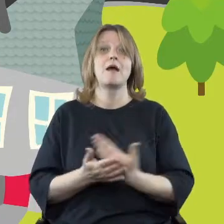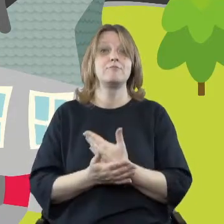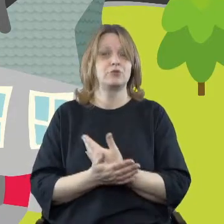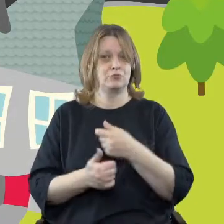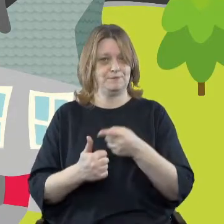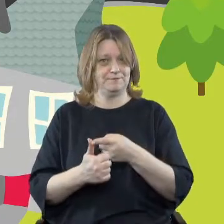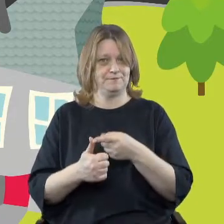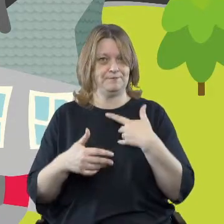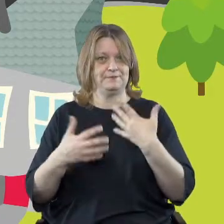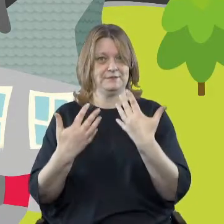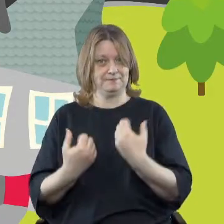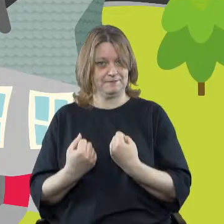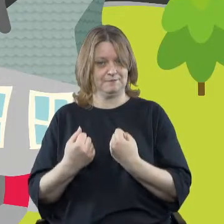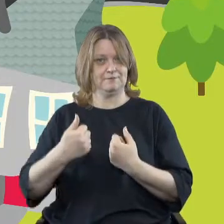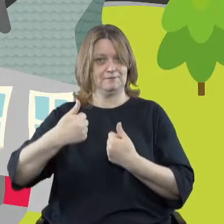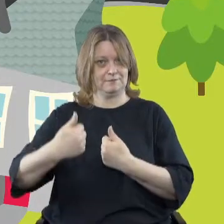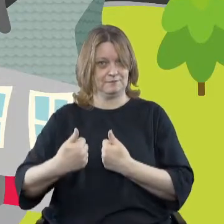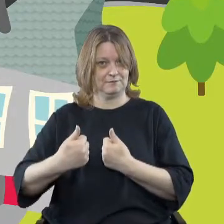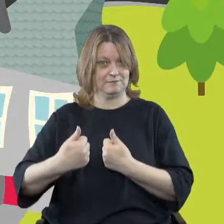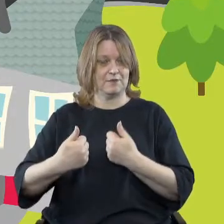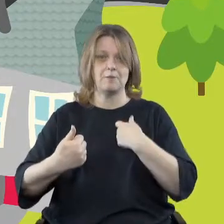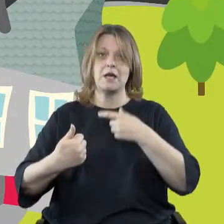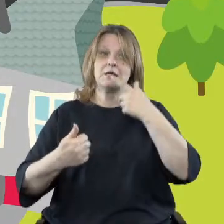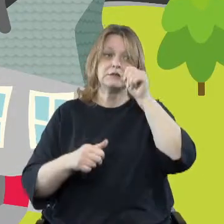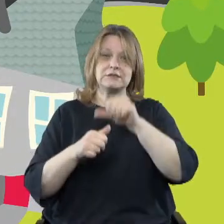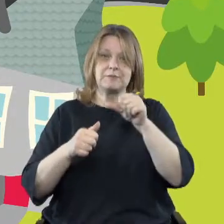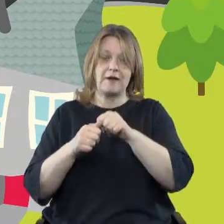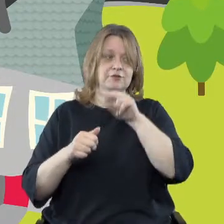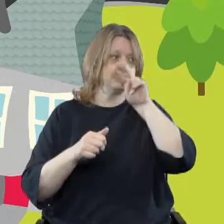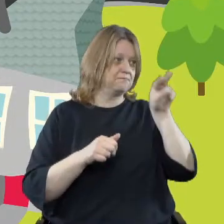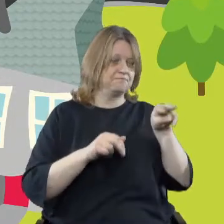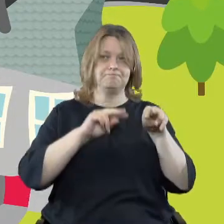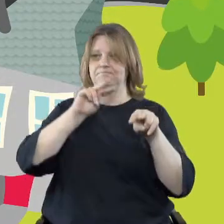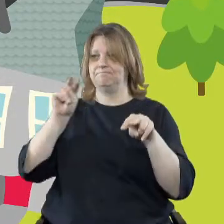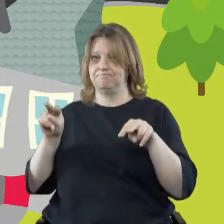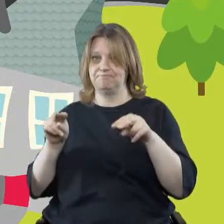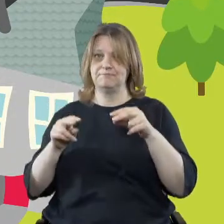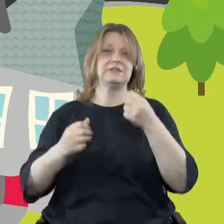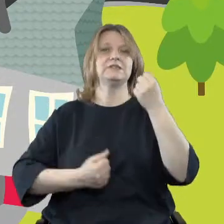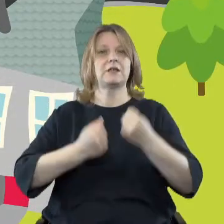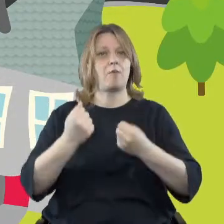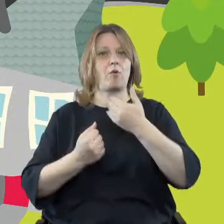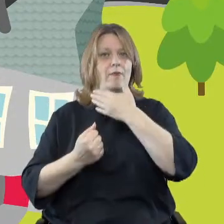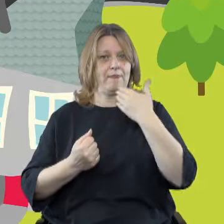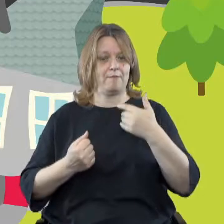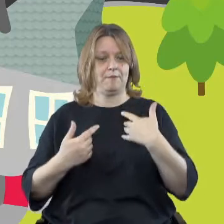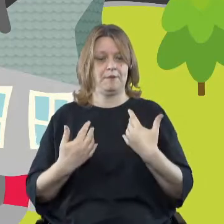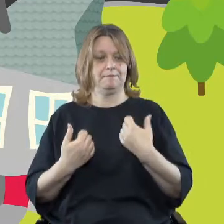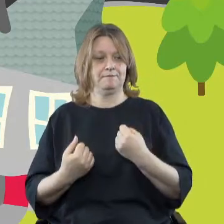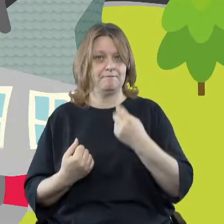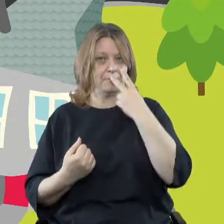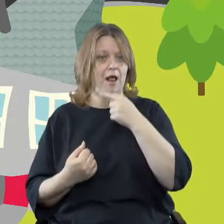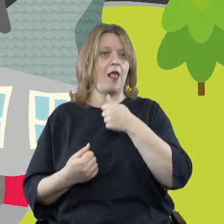Zatrzymać. I trzeba się upewnić, czy nie jedzie jakiś samochód. Czyli zatrzymujemy się, patrzymy w